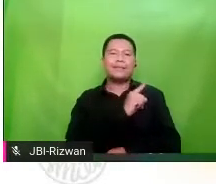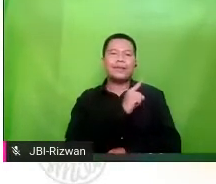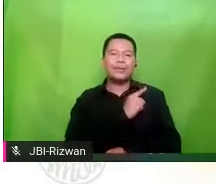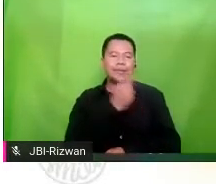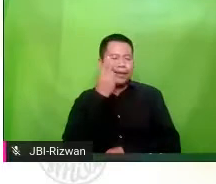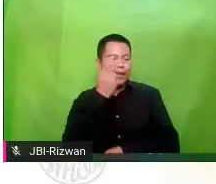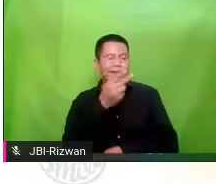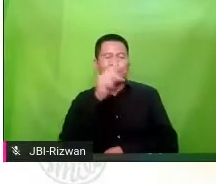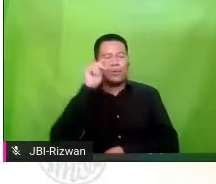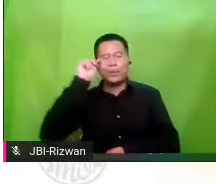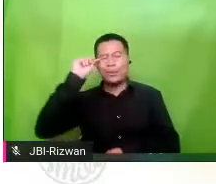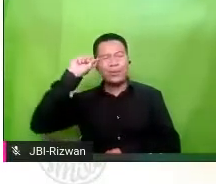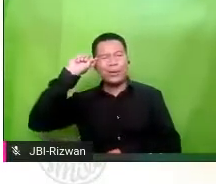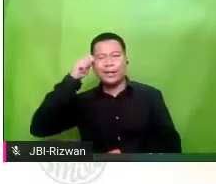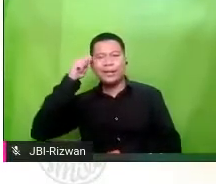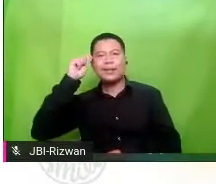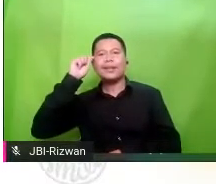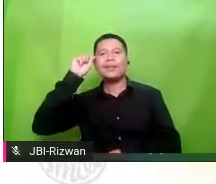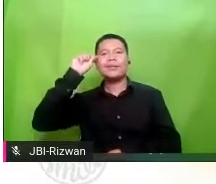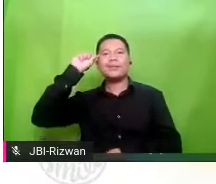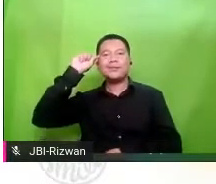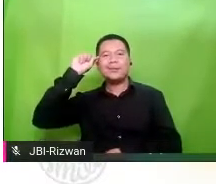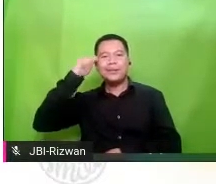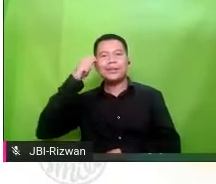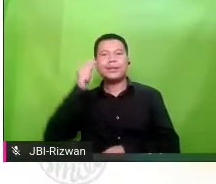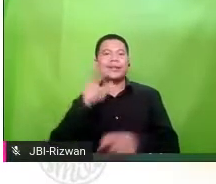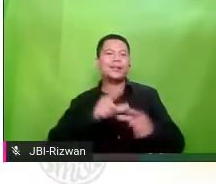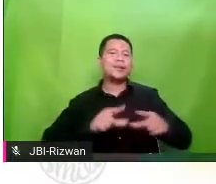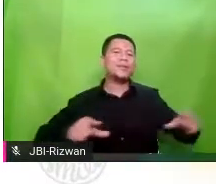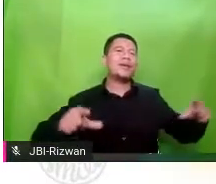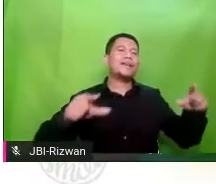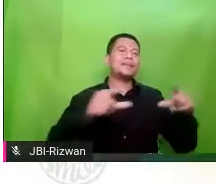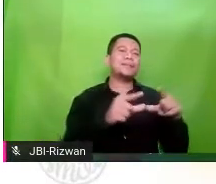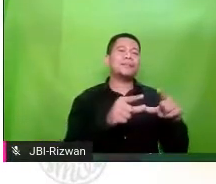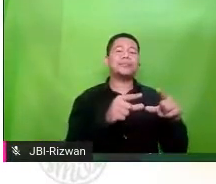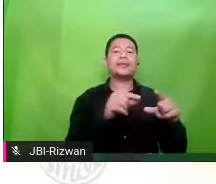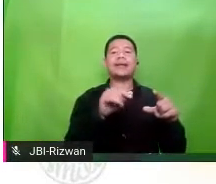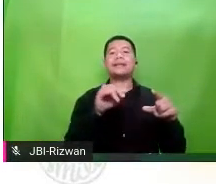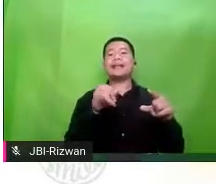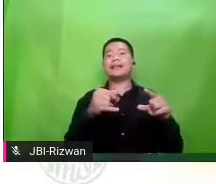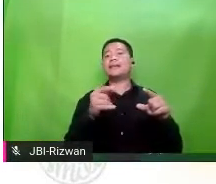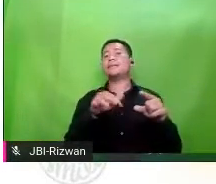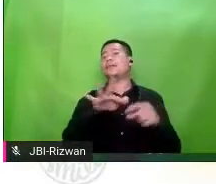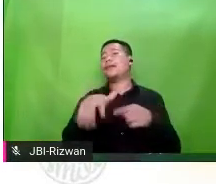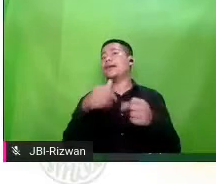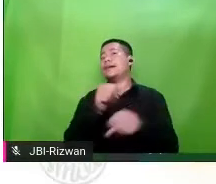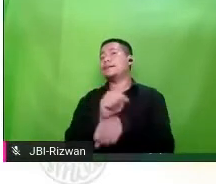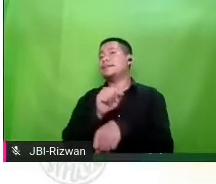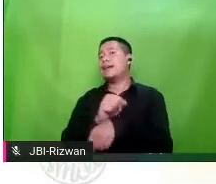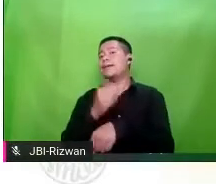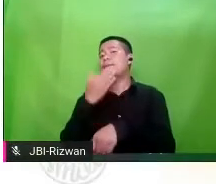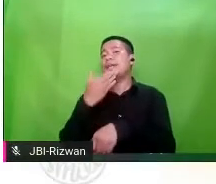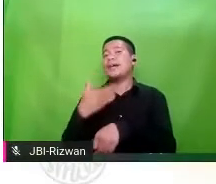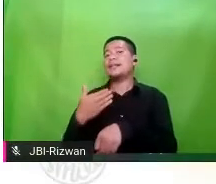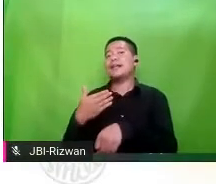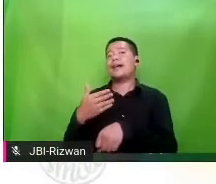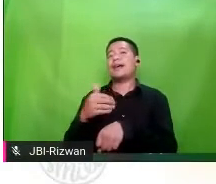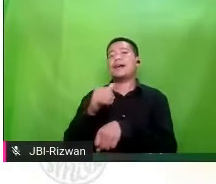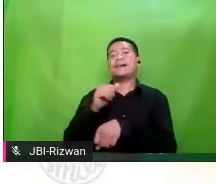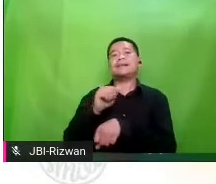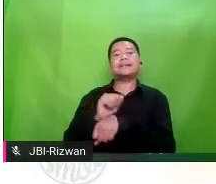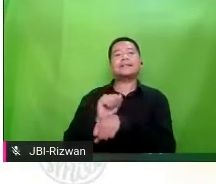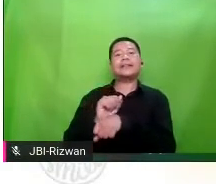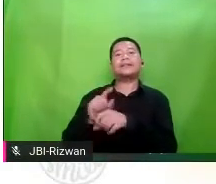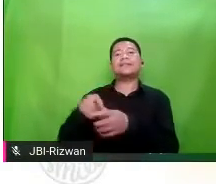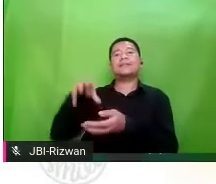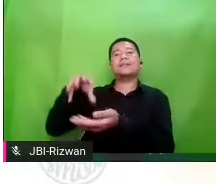sekali untuk berada di dalam satu lingkungan, sehingga kalau mereka bekerja biasanya mereka akan berpindah-pindah tempat